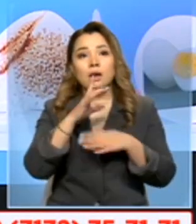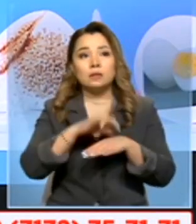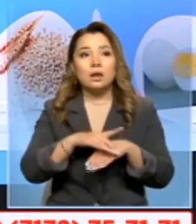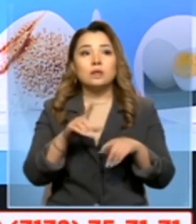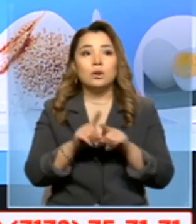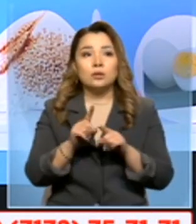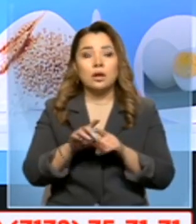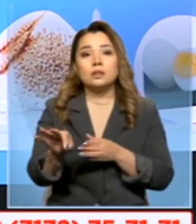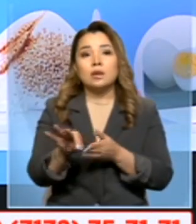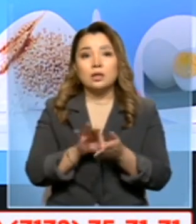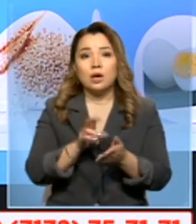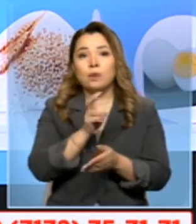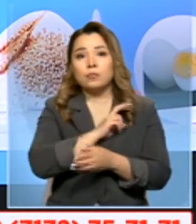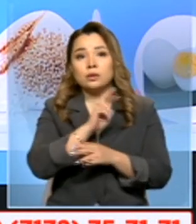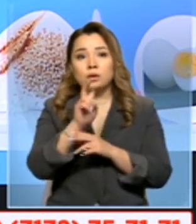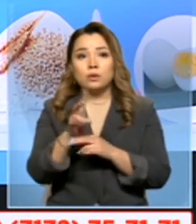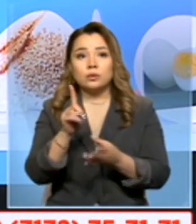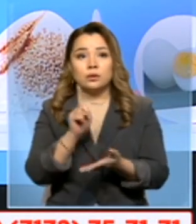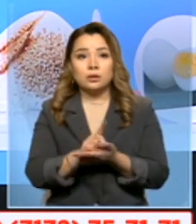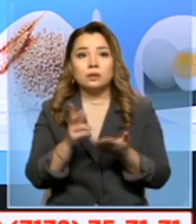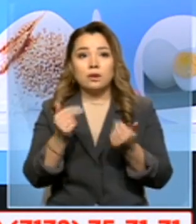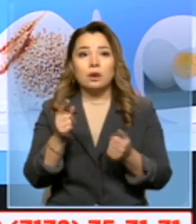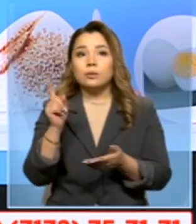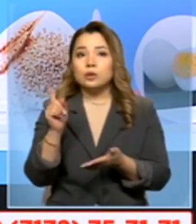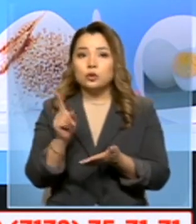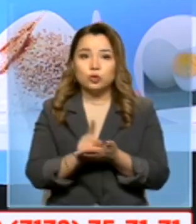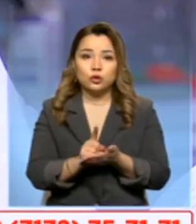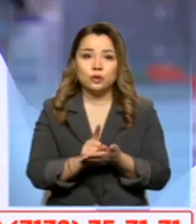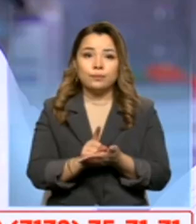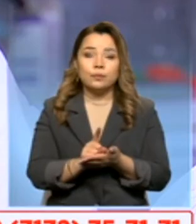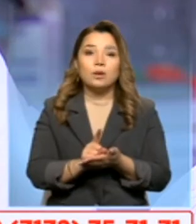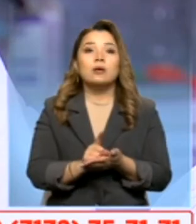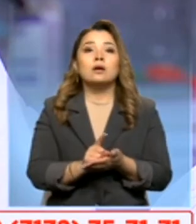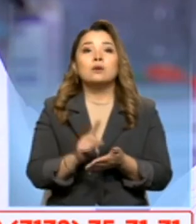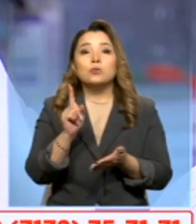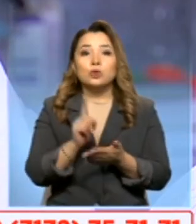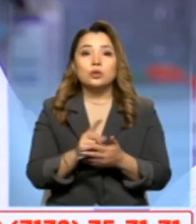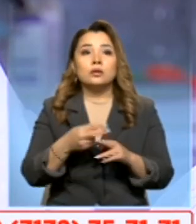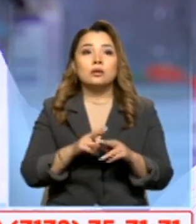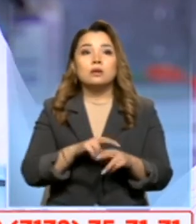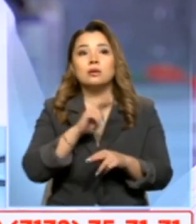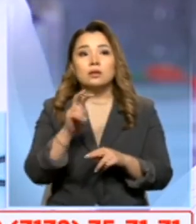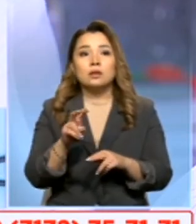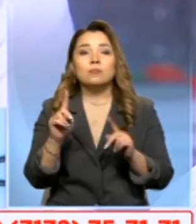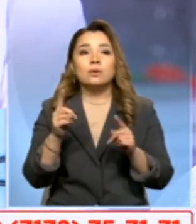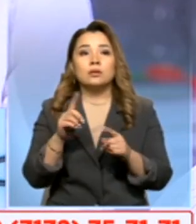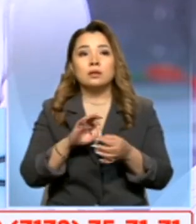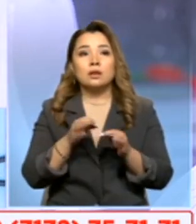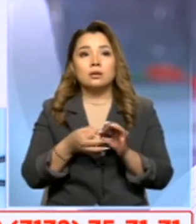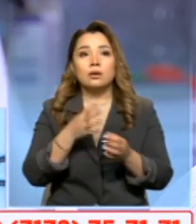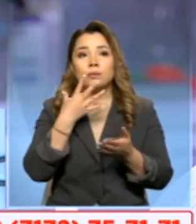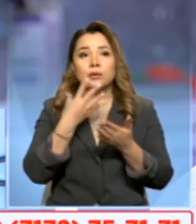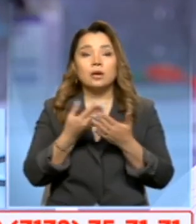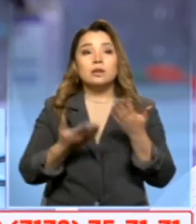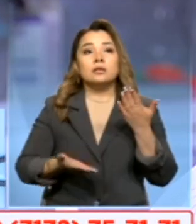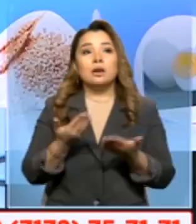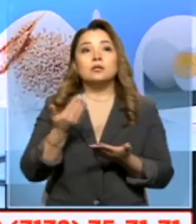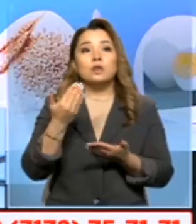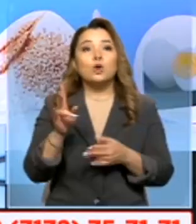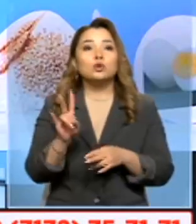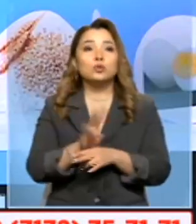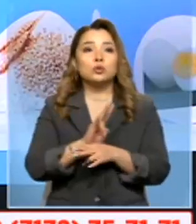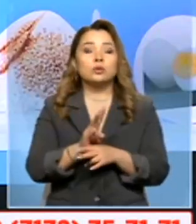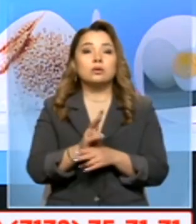байқаса, дереу дәрігерге қаралуымыз керек қой? Міндетті түрде. Міндетті түрде, негізіне белгісі былай болады. Егер сіз